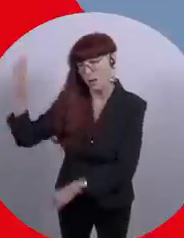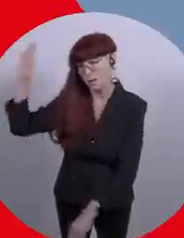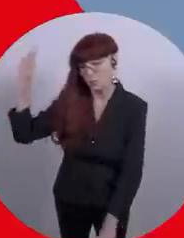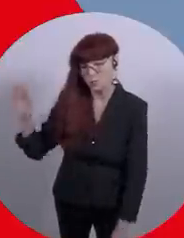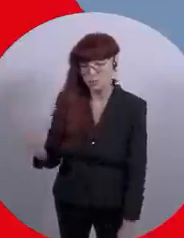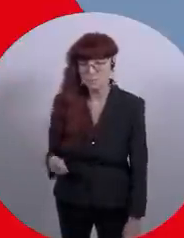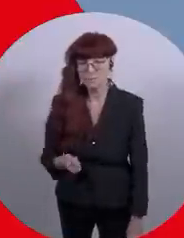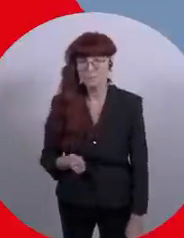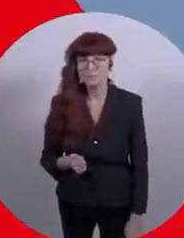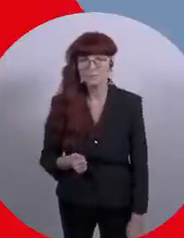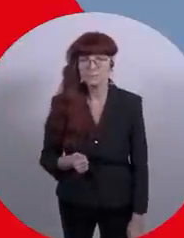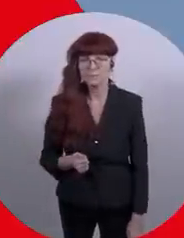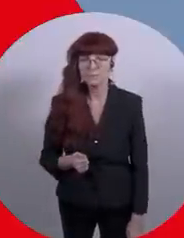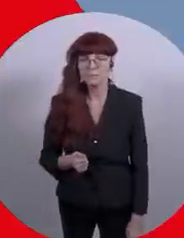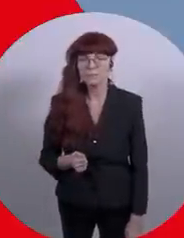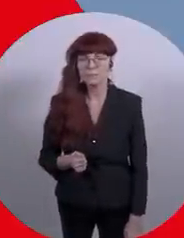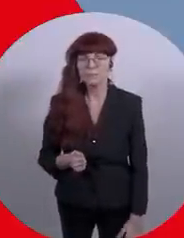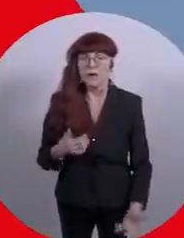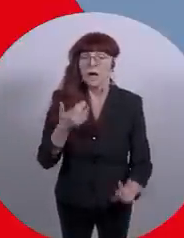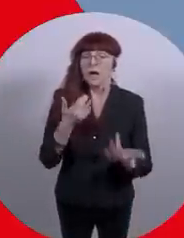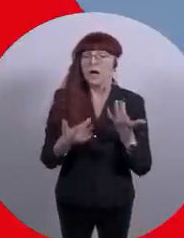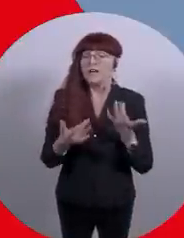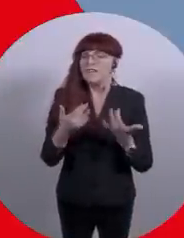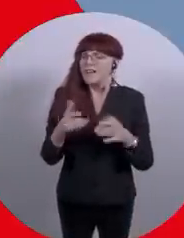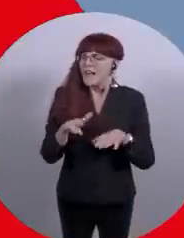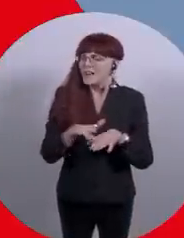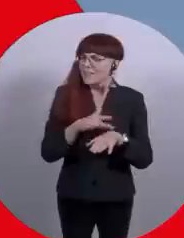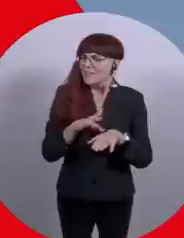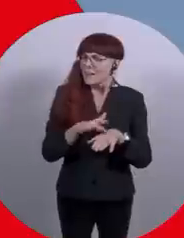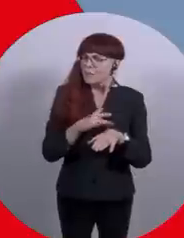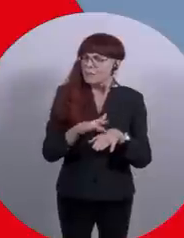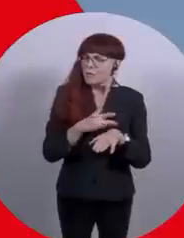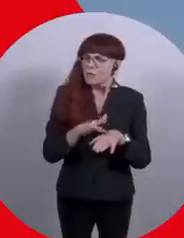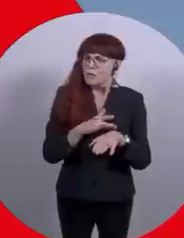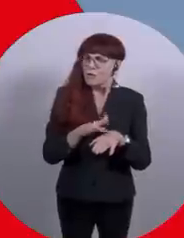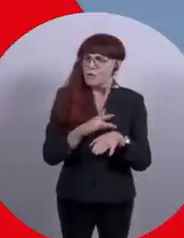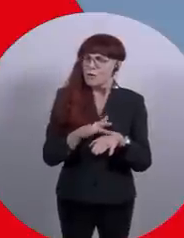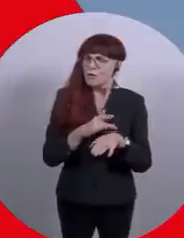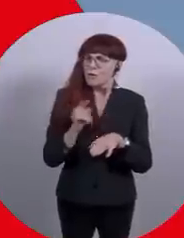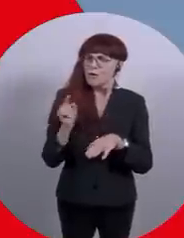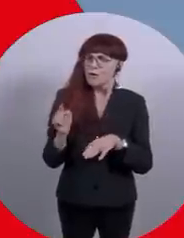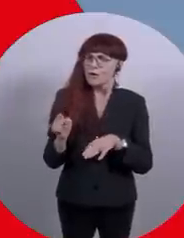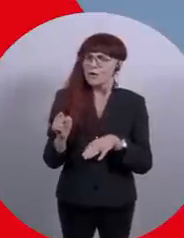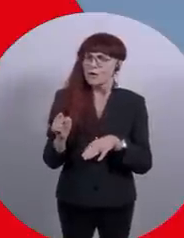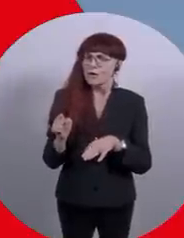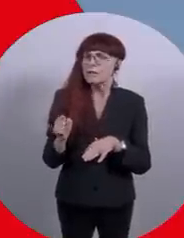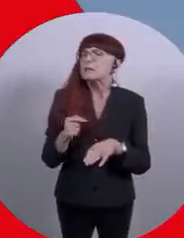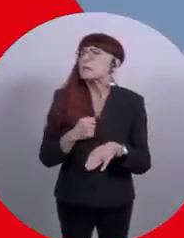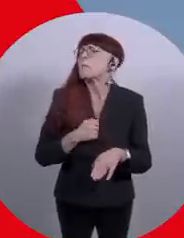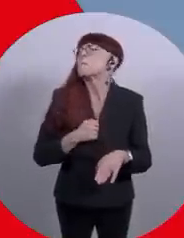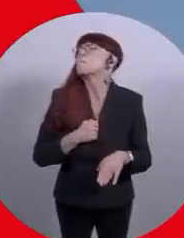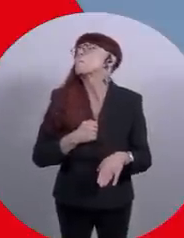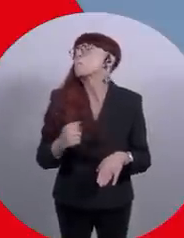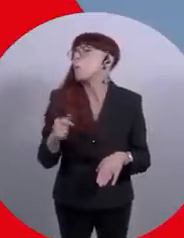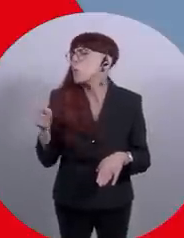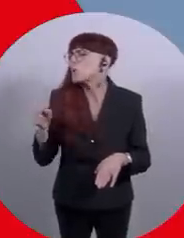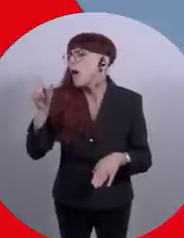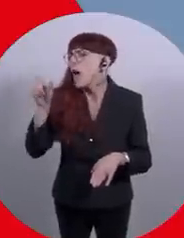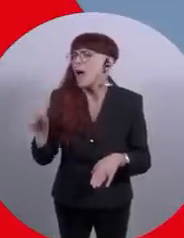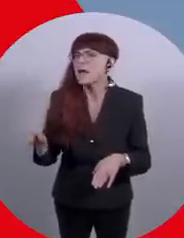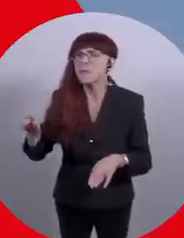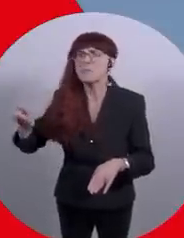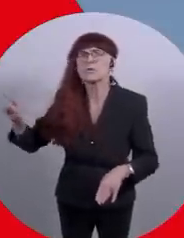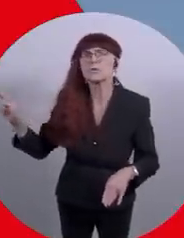vielleicht haben wir das Gefühl ist sehr in Wagnis jemand in die Wahl zu schicken der auf der